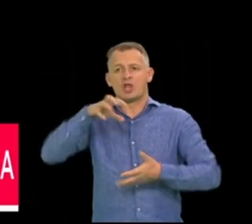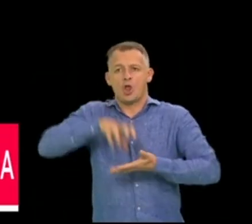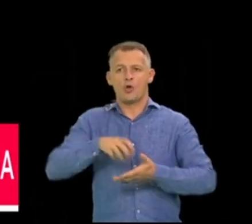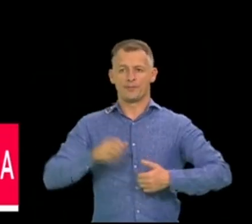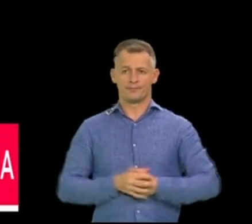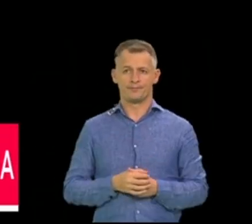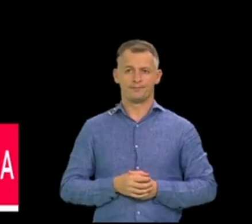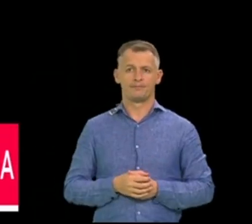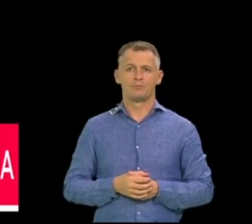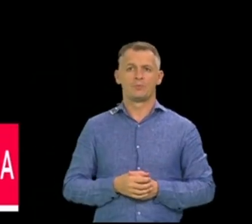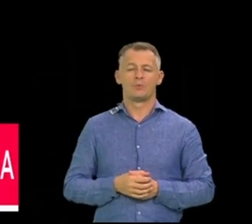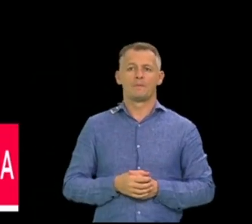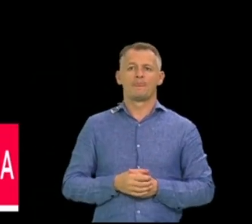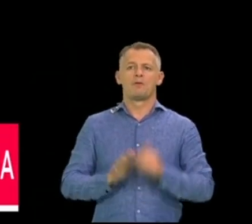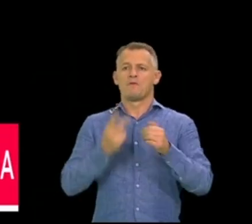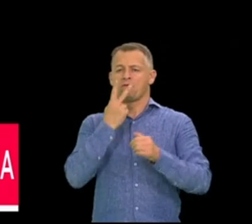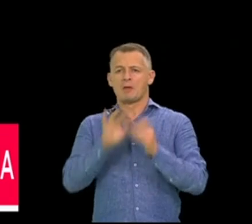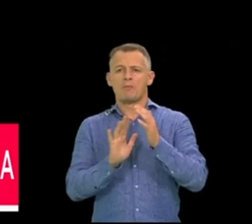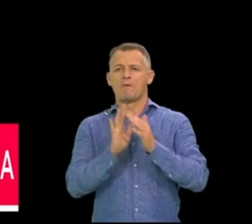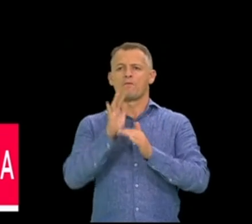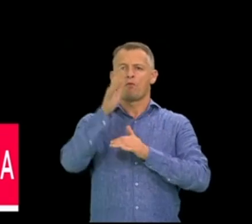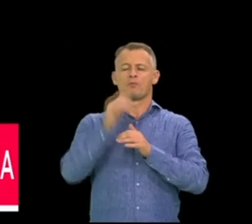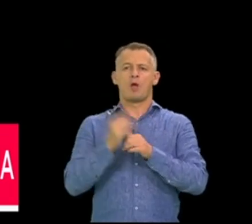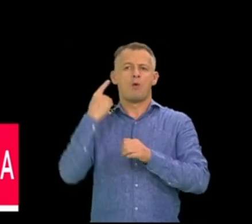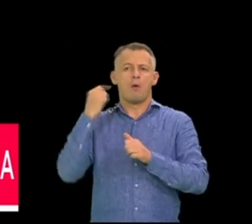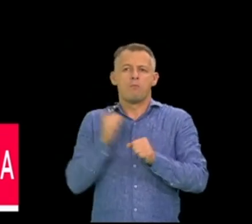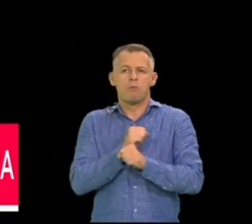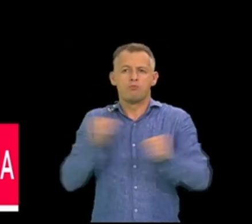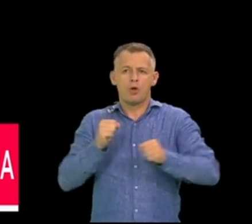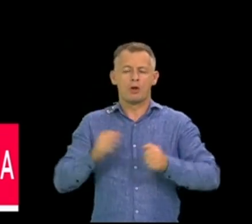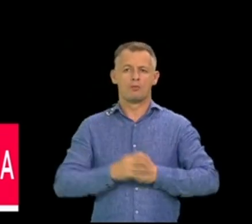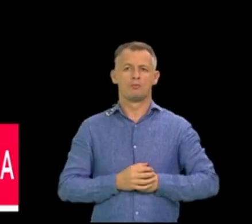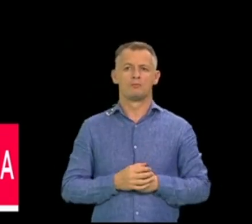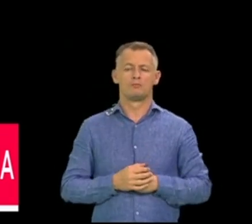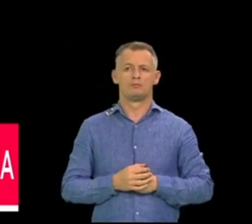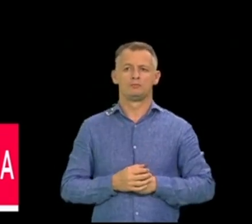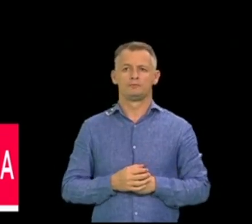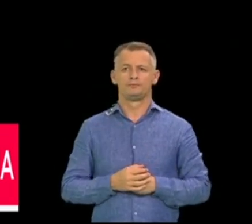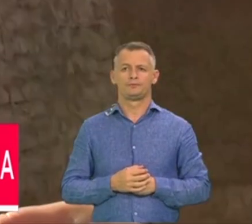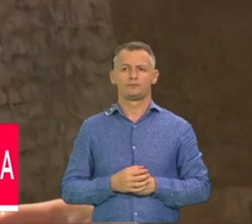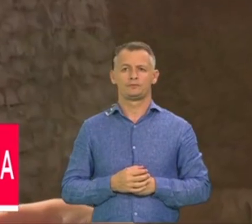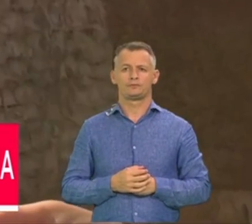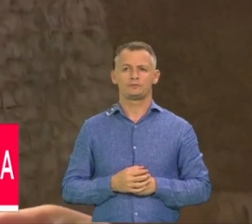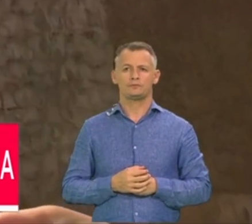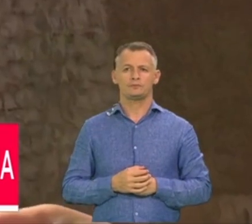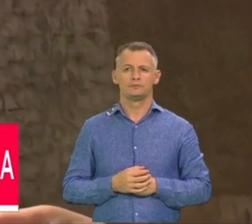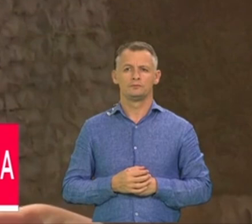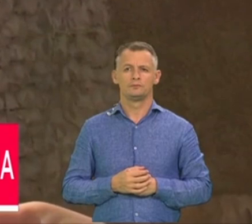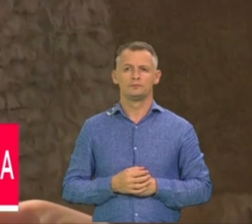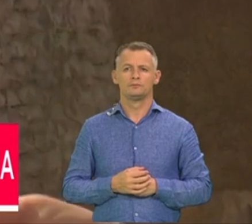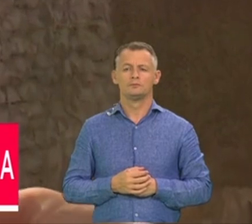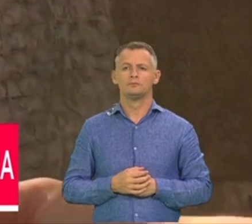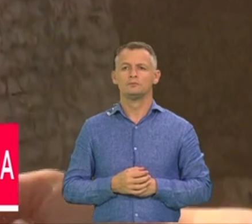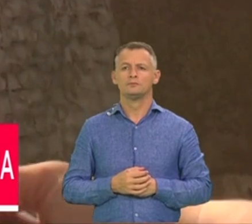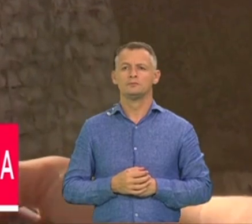cum ardea, cum bubuia, să auzea bubuieli. În momentul când bubuie, să clatină și geamurile. E să murim, murim.